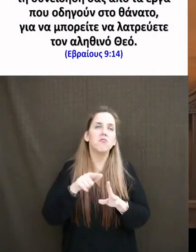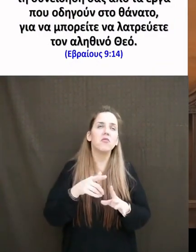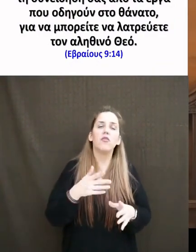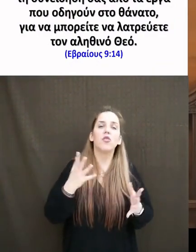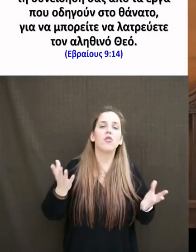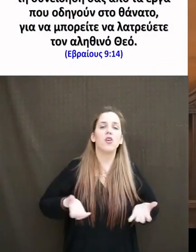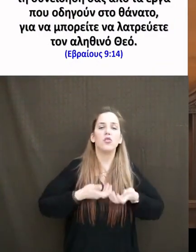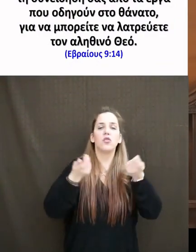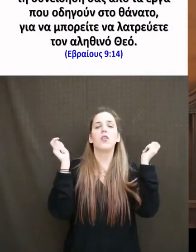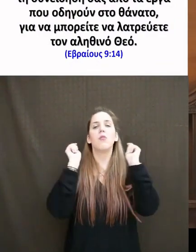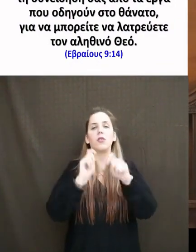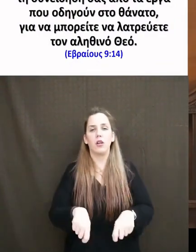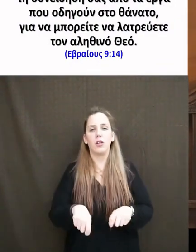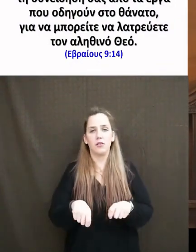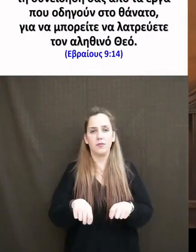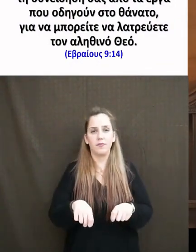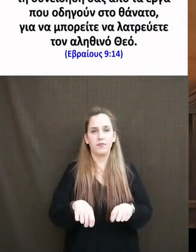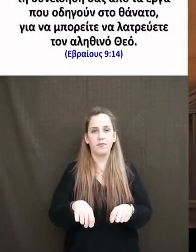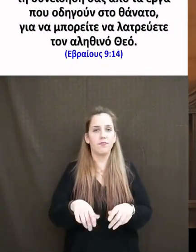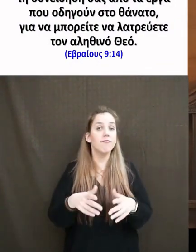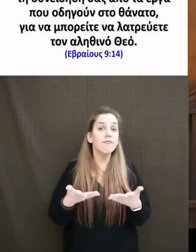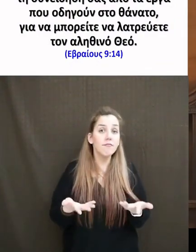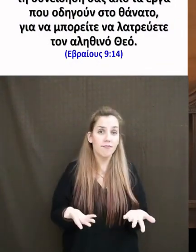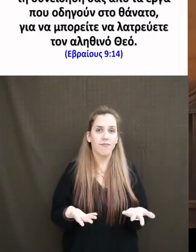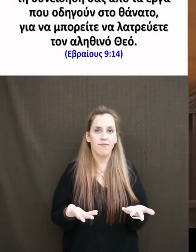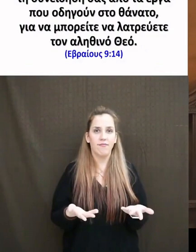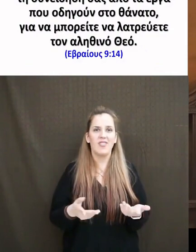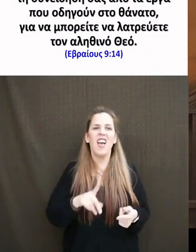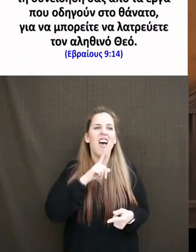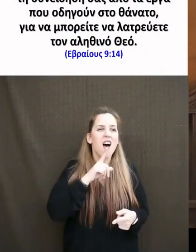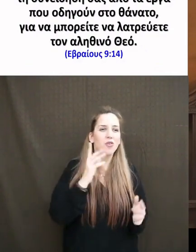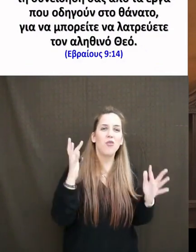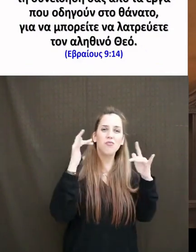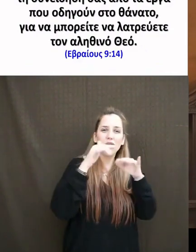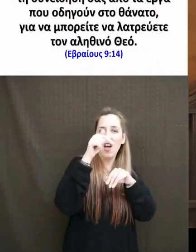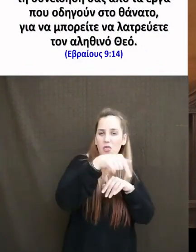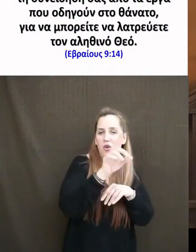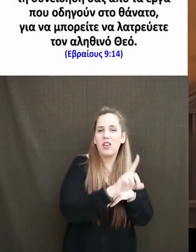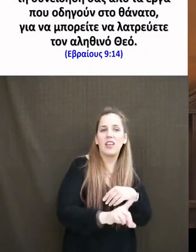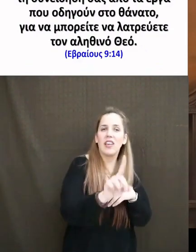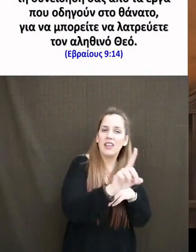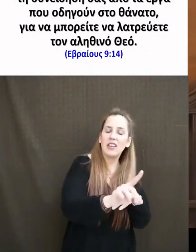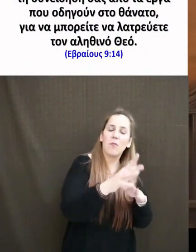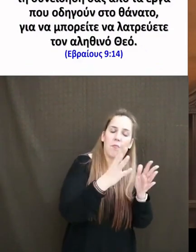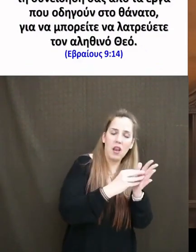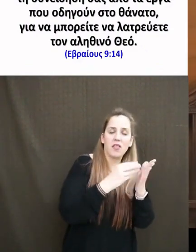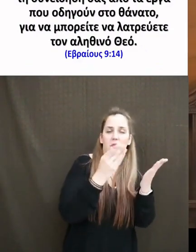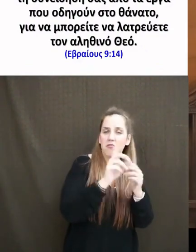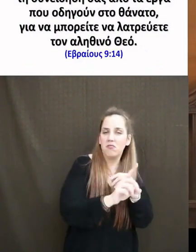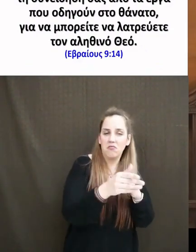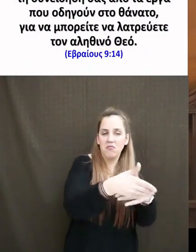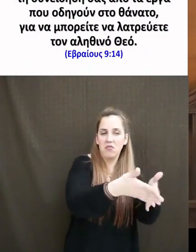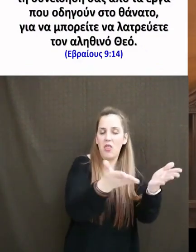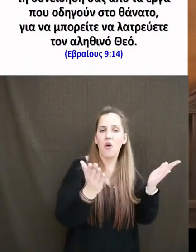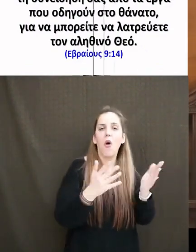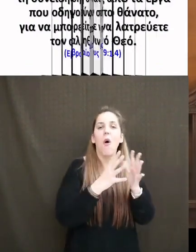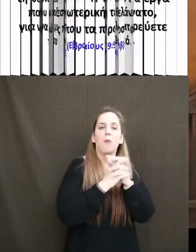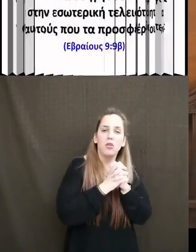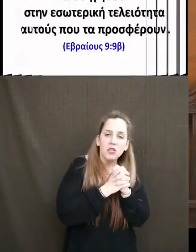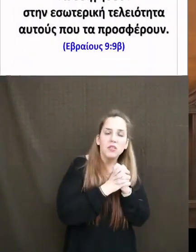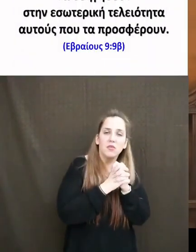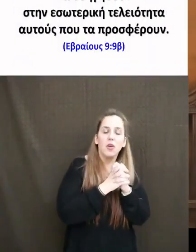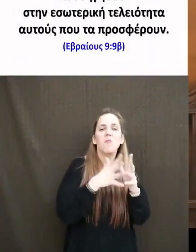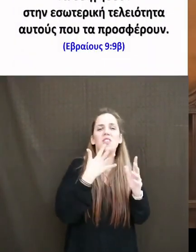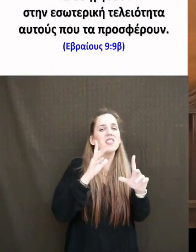καθαρίσει. Οι τελετές είναι σύμβολα, είναι εικόνες, δεν σε καθαρίζουν μέσα σου.